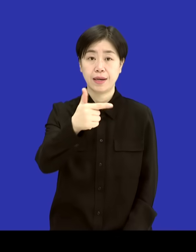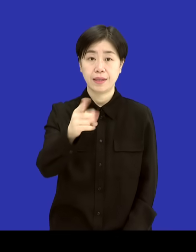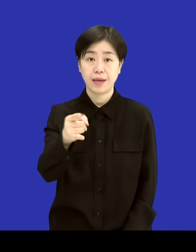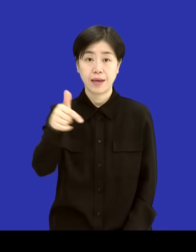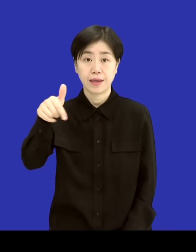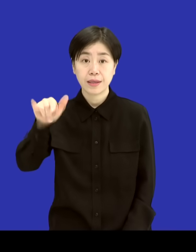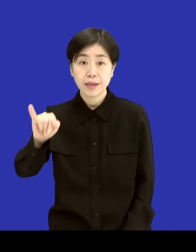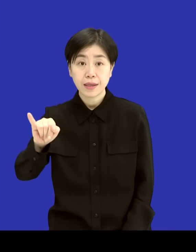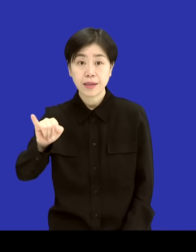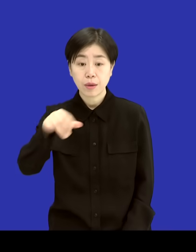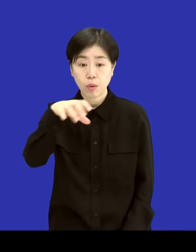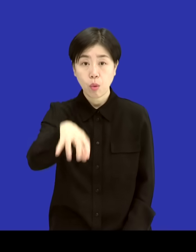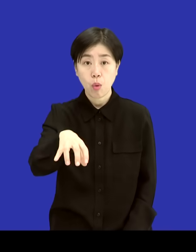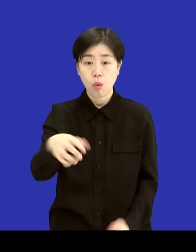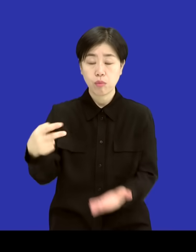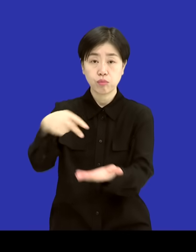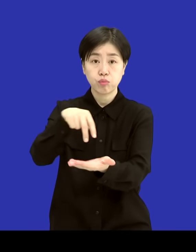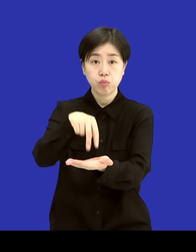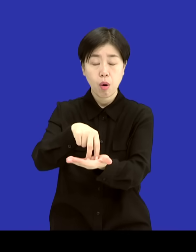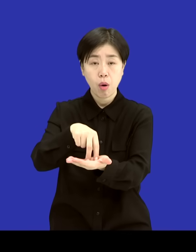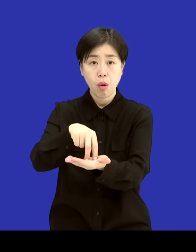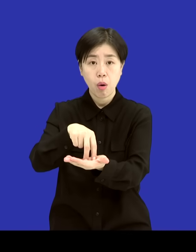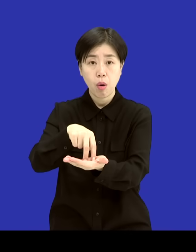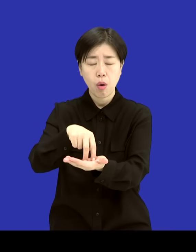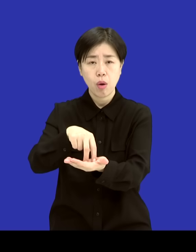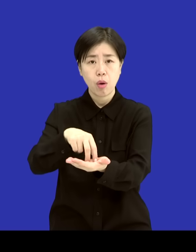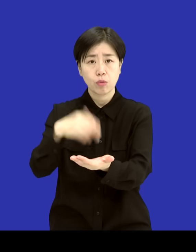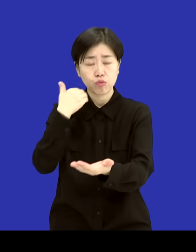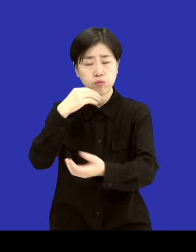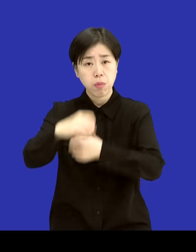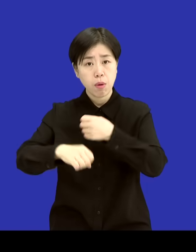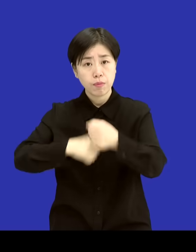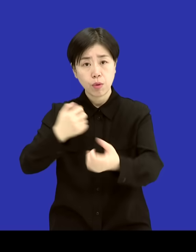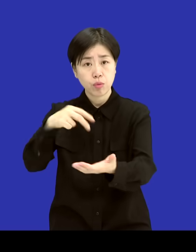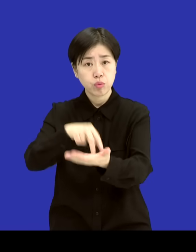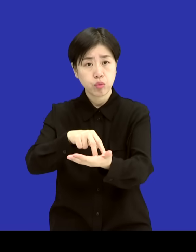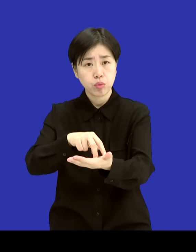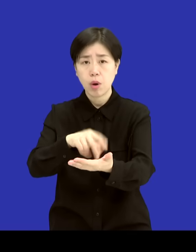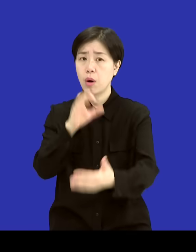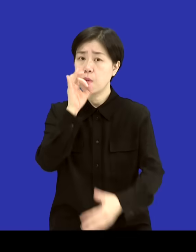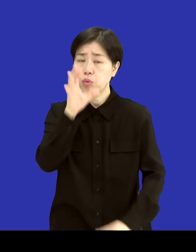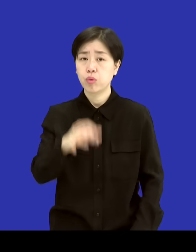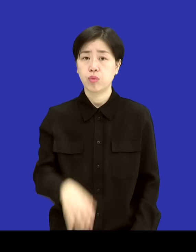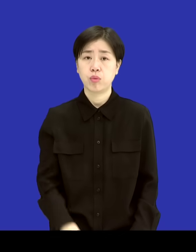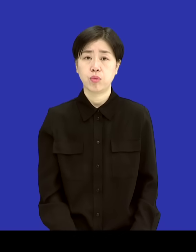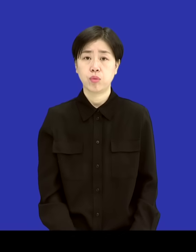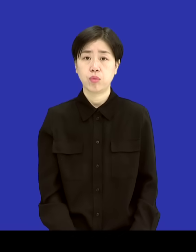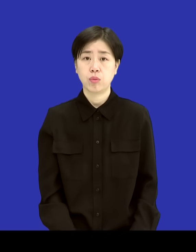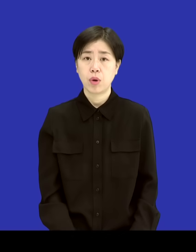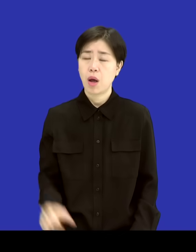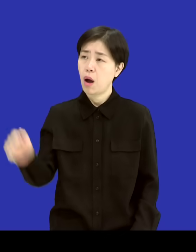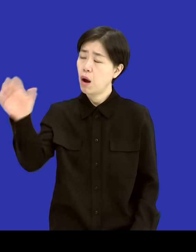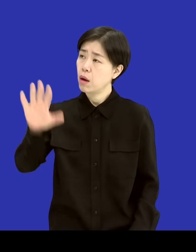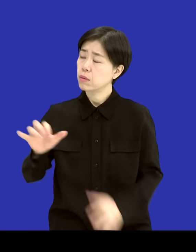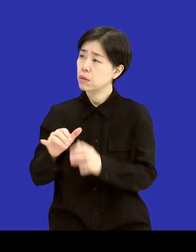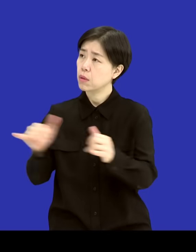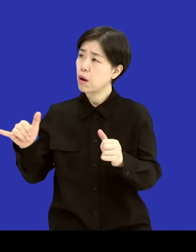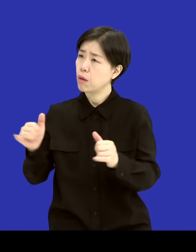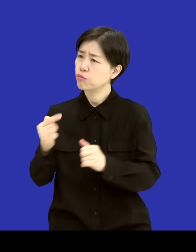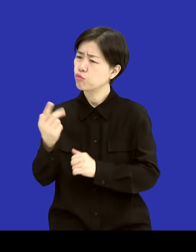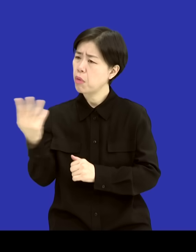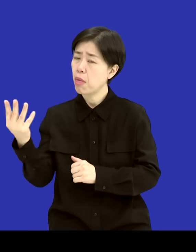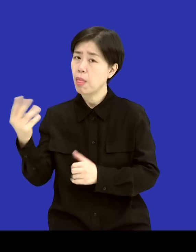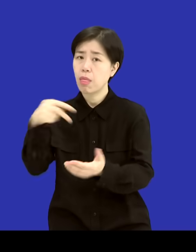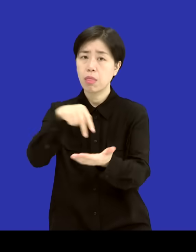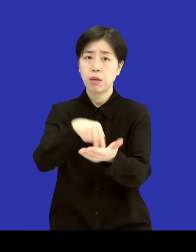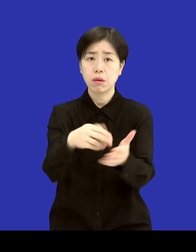없는 일생일대 서고 싶어도 설 수 없는 무대잖아요. 네. 제가 알기로 뭐 동양인 중에 뭐 몇 명 손꼽힐 정도로